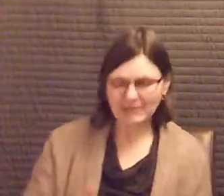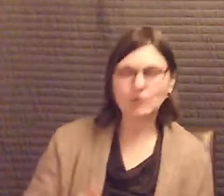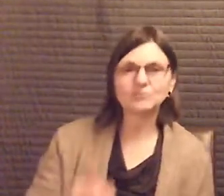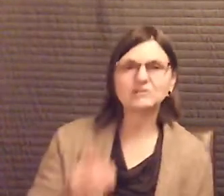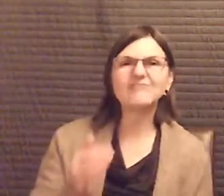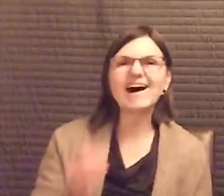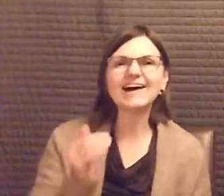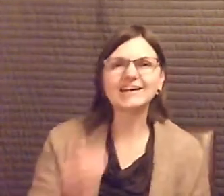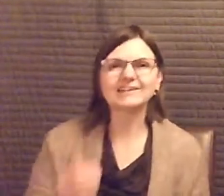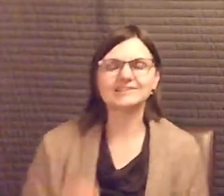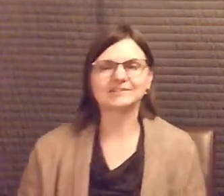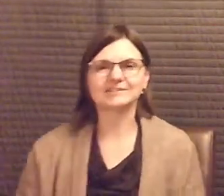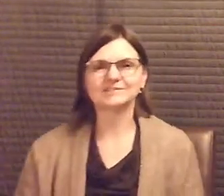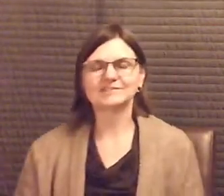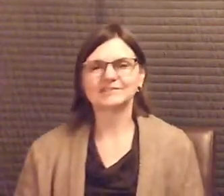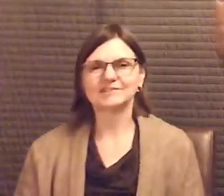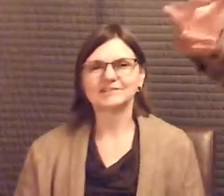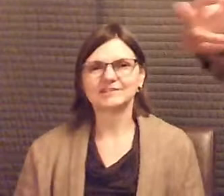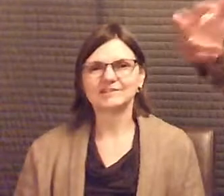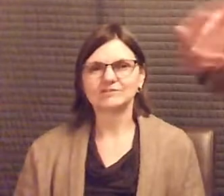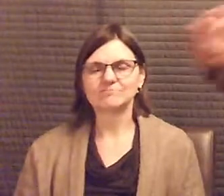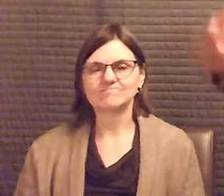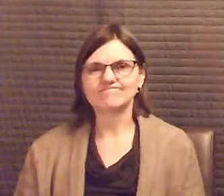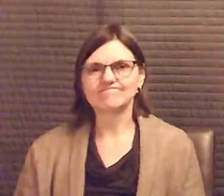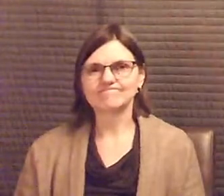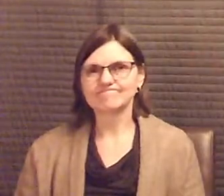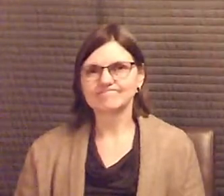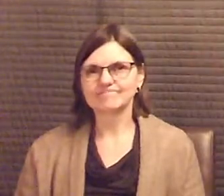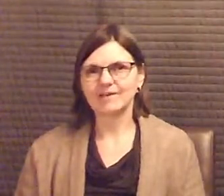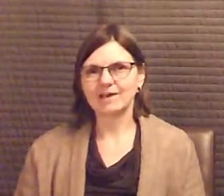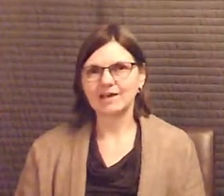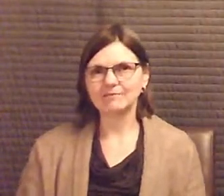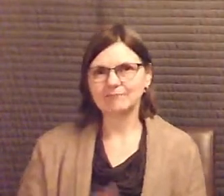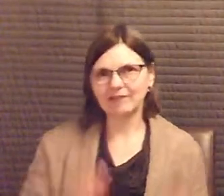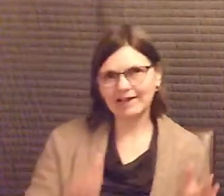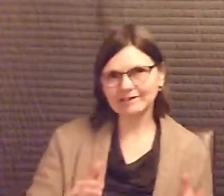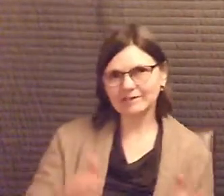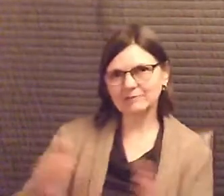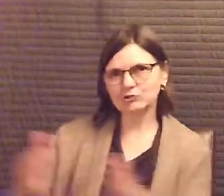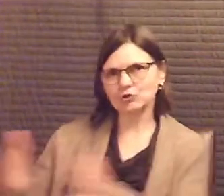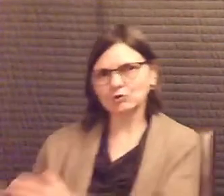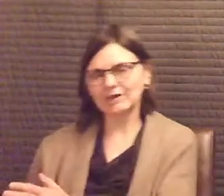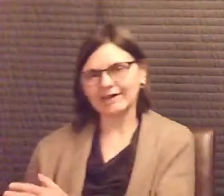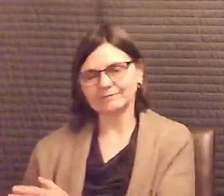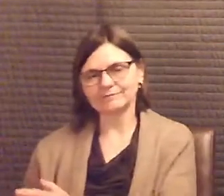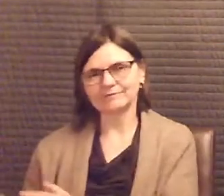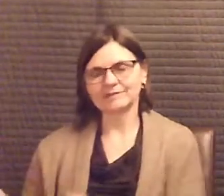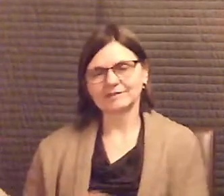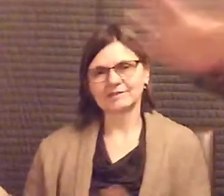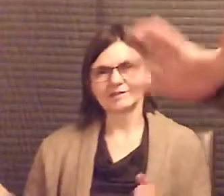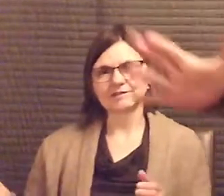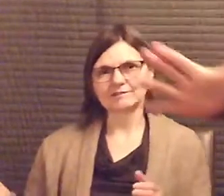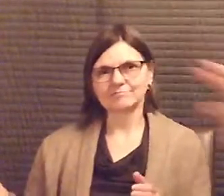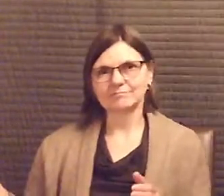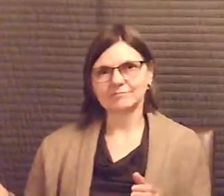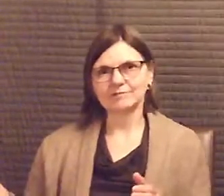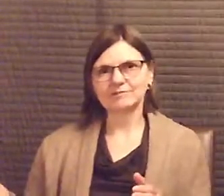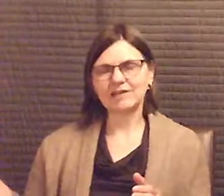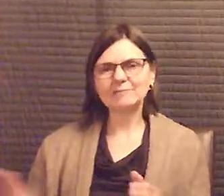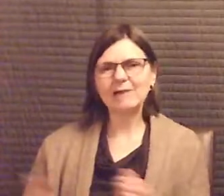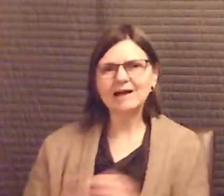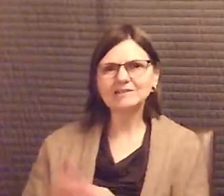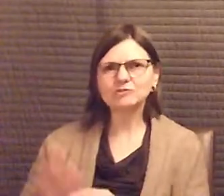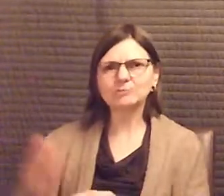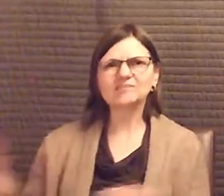hij spreekt over de waar hebben van peering dat de hiring en vergelijk dat met de huurlingen dit keer van de chique